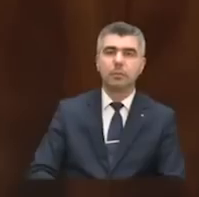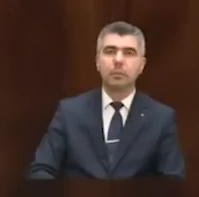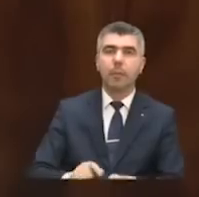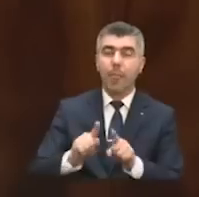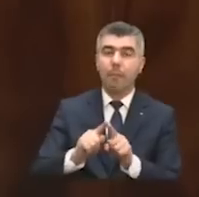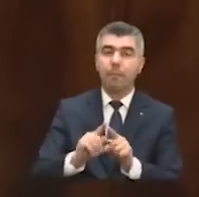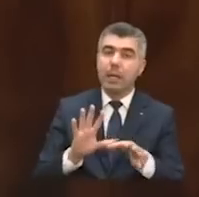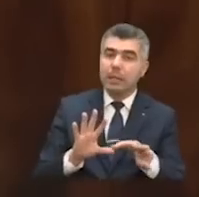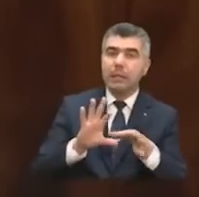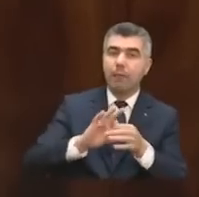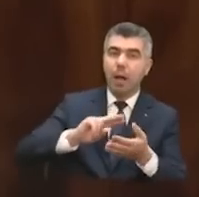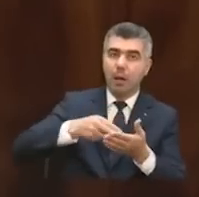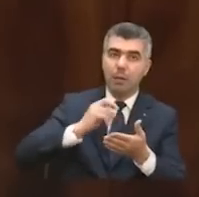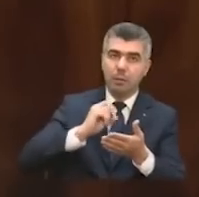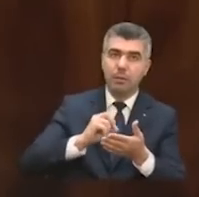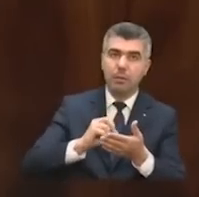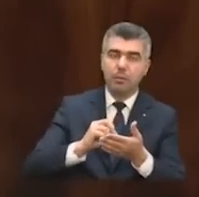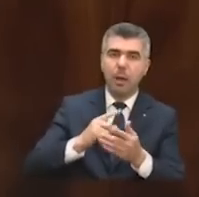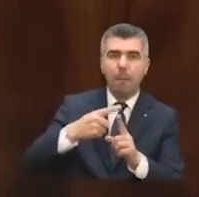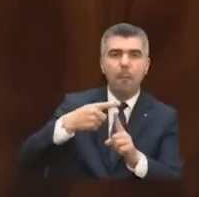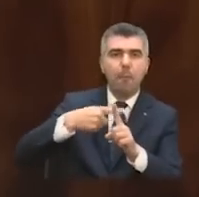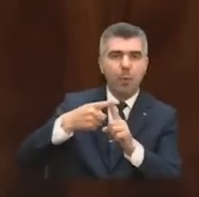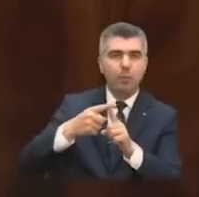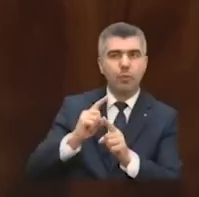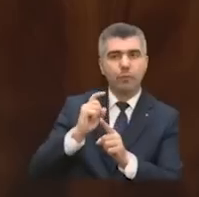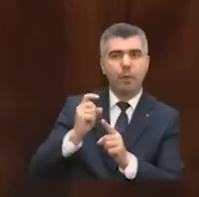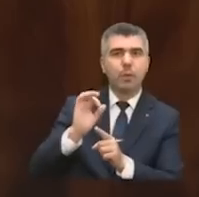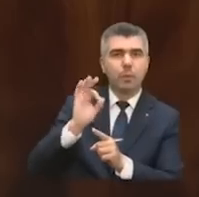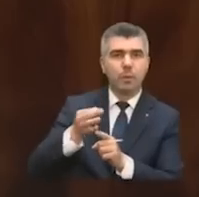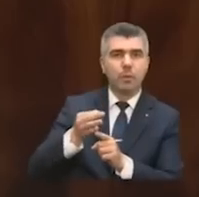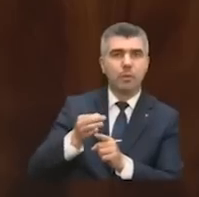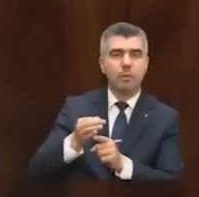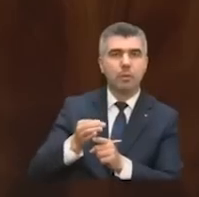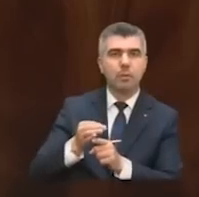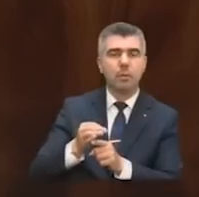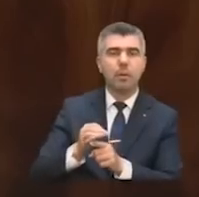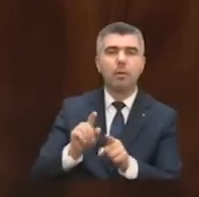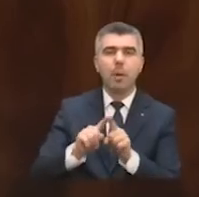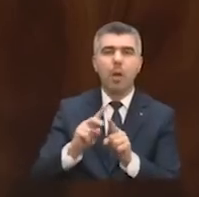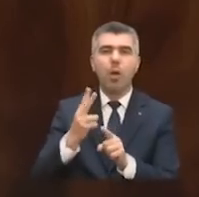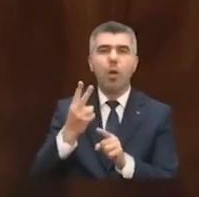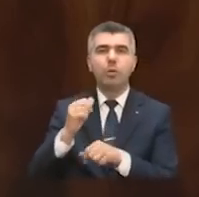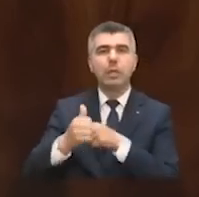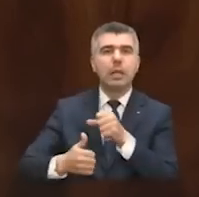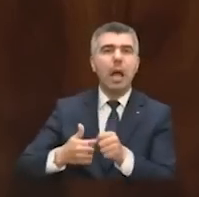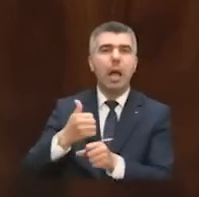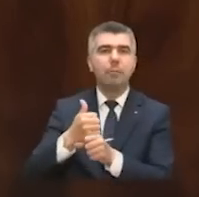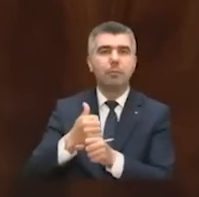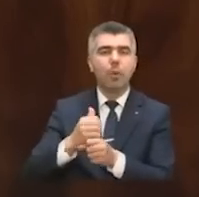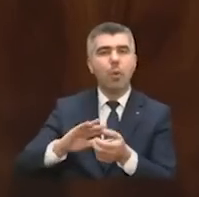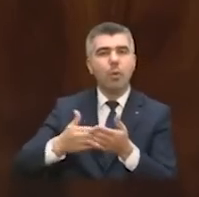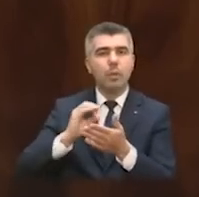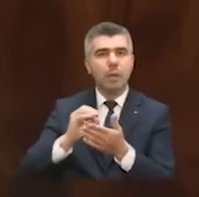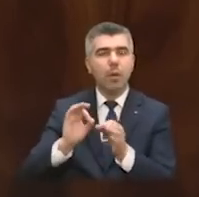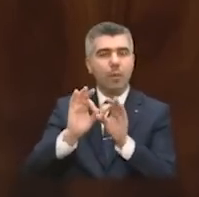وهذا الاتفاق اللي كان راه حسن نوعا ما الاجور، ولكن ما جيناش وقلنا لهم صافي هذه 20 عام يعني ما